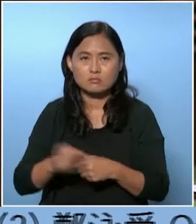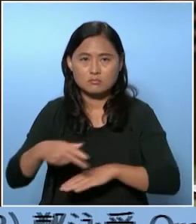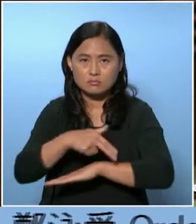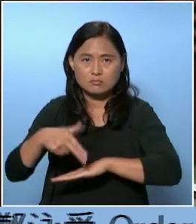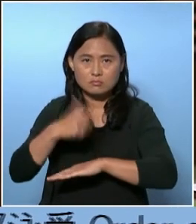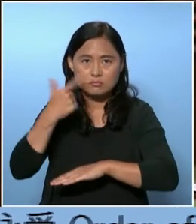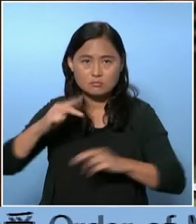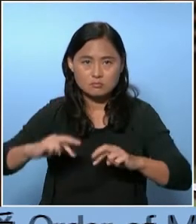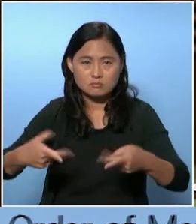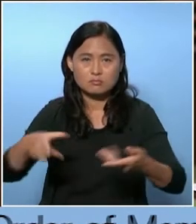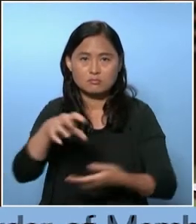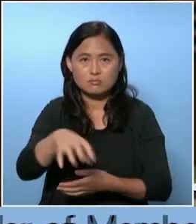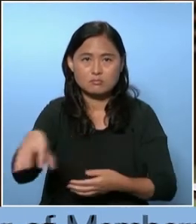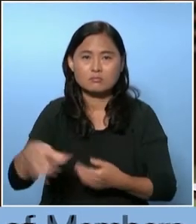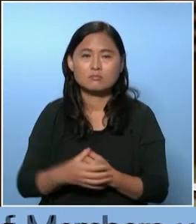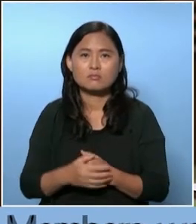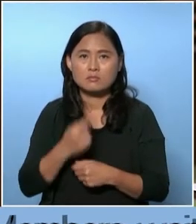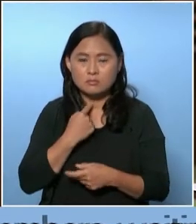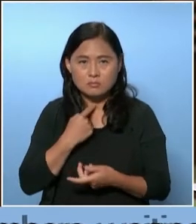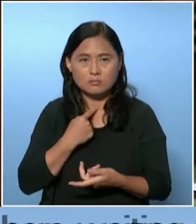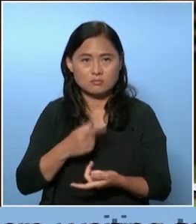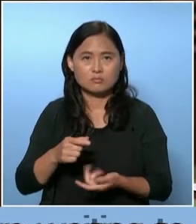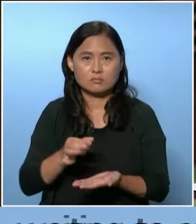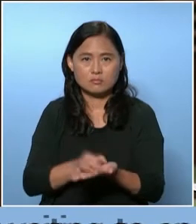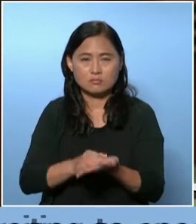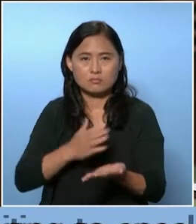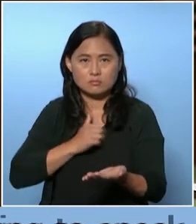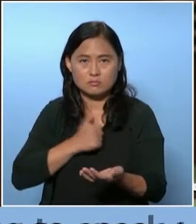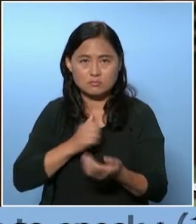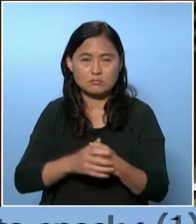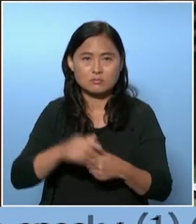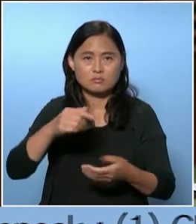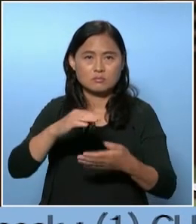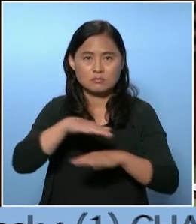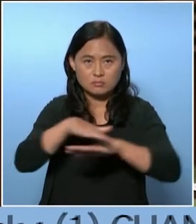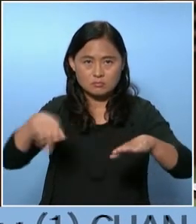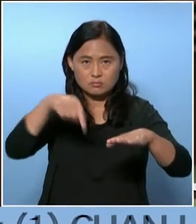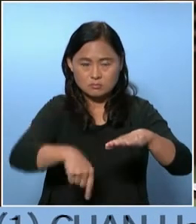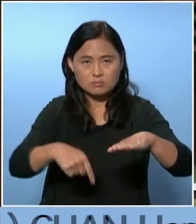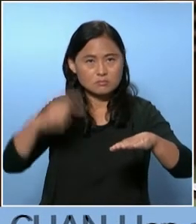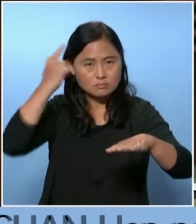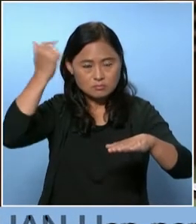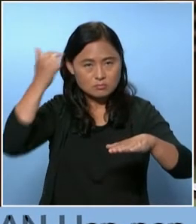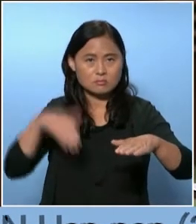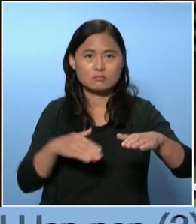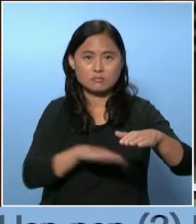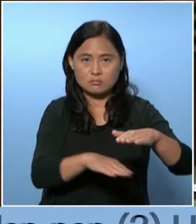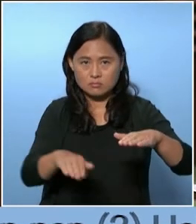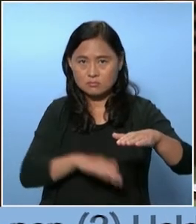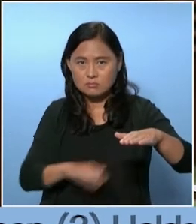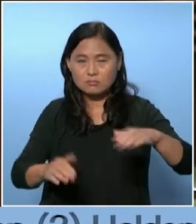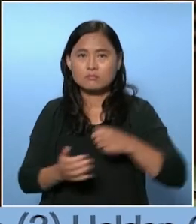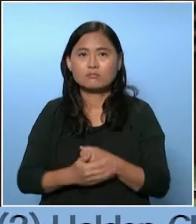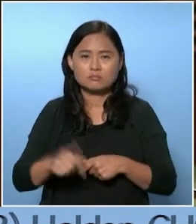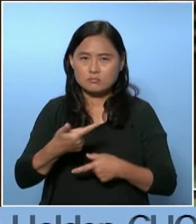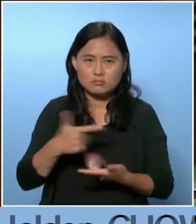展區的時候是應該預留位置發展地下智能停車場。我強調只有多管